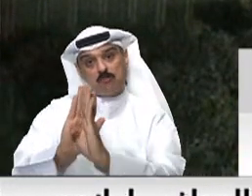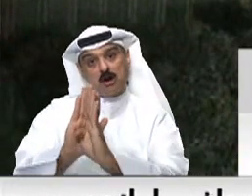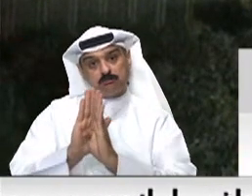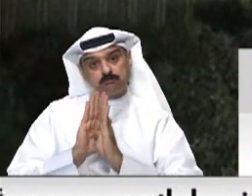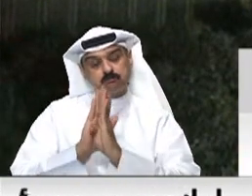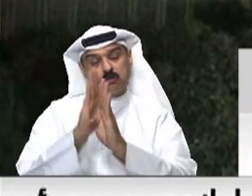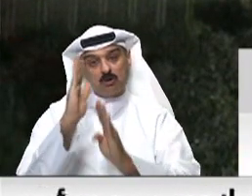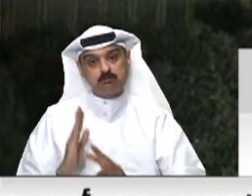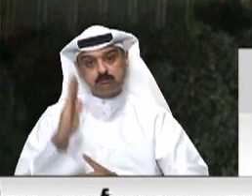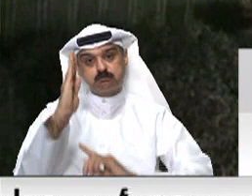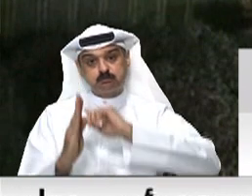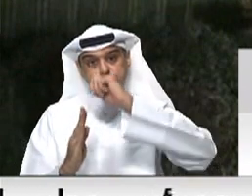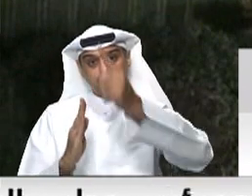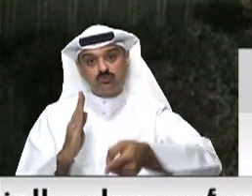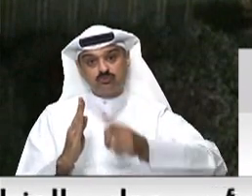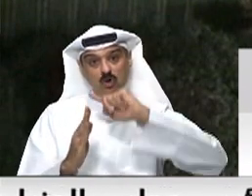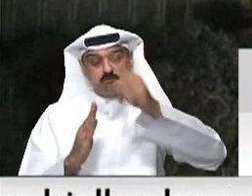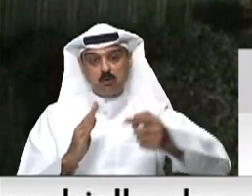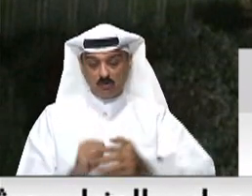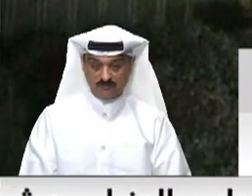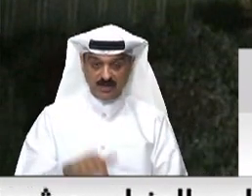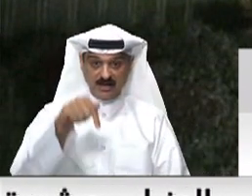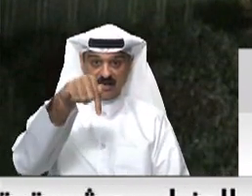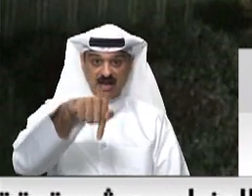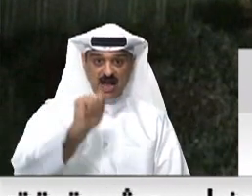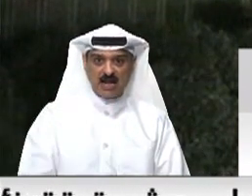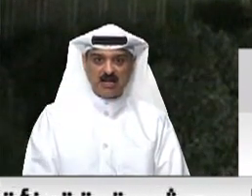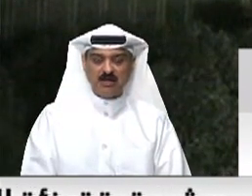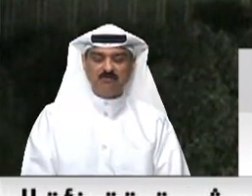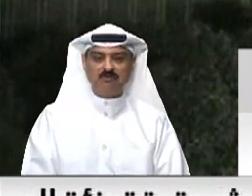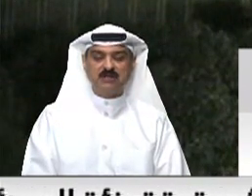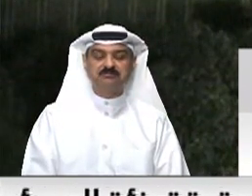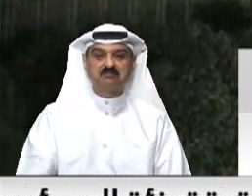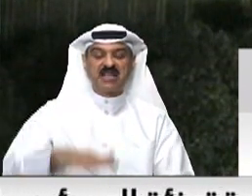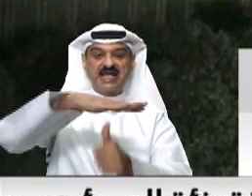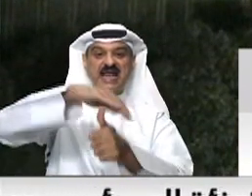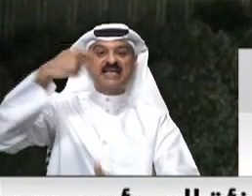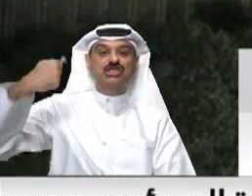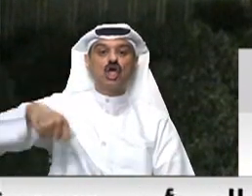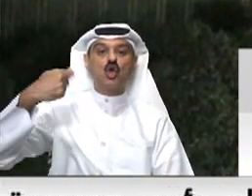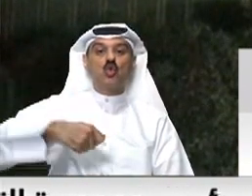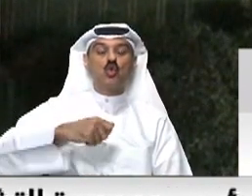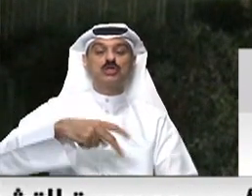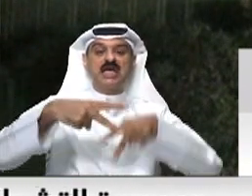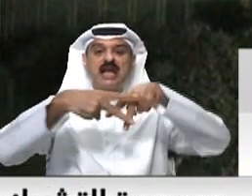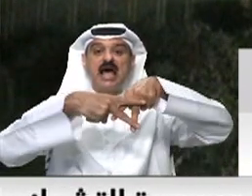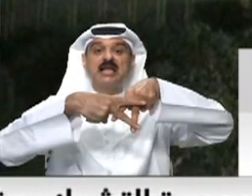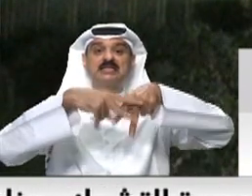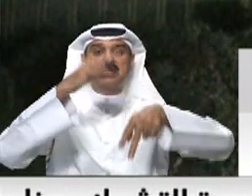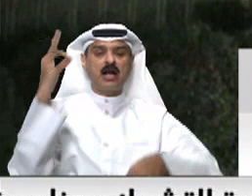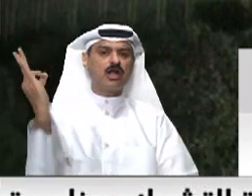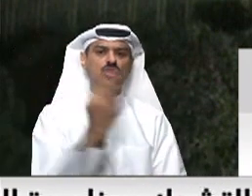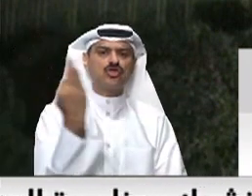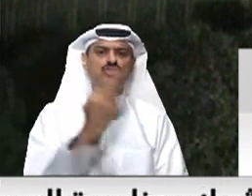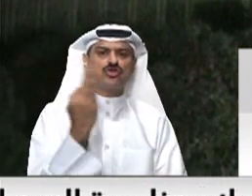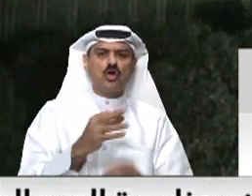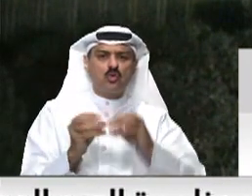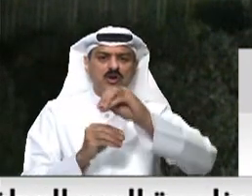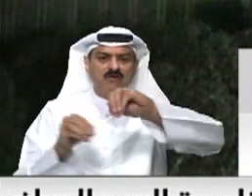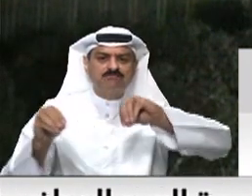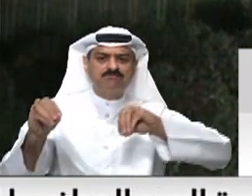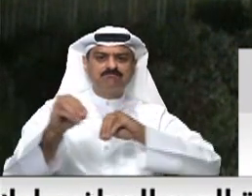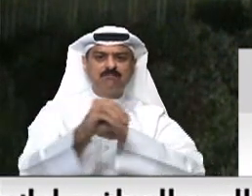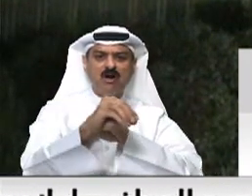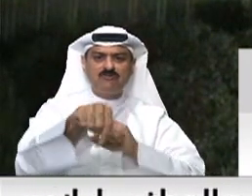عائلات الأسرى الإسرائيليين الذين طالبوه بضرورة إبرام صفقة تبادل مع الفلسطينيين،